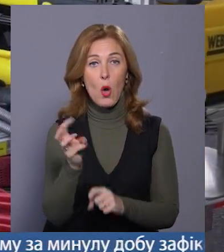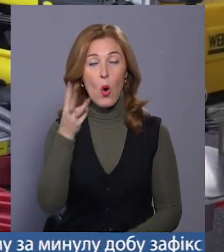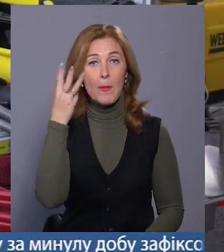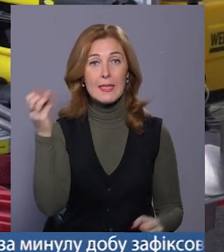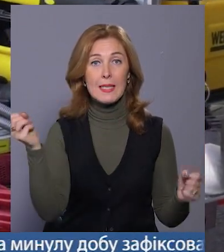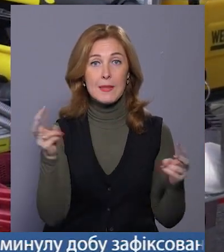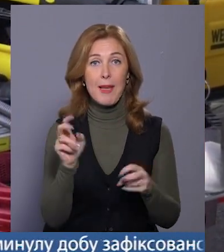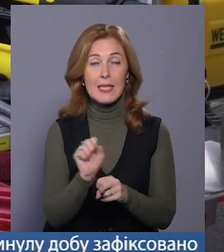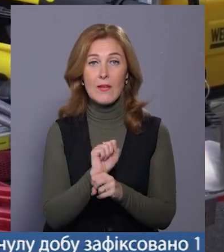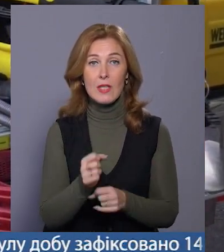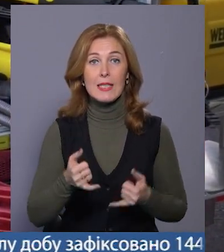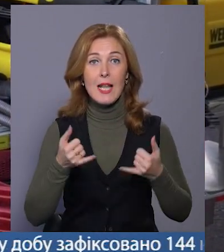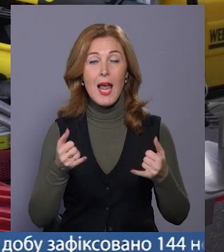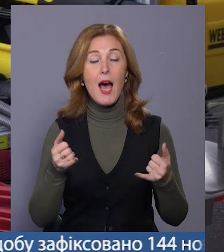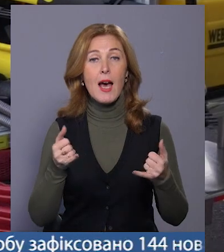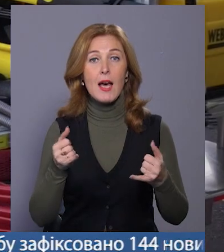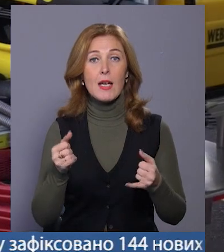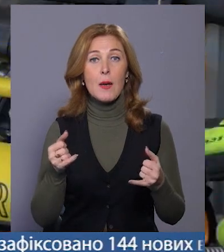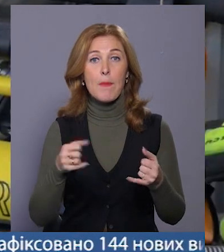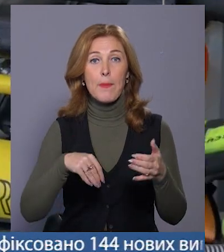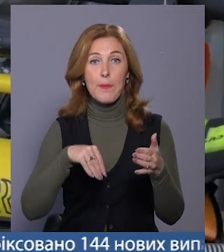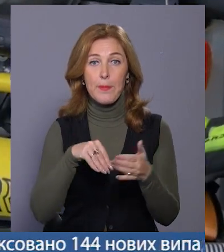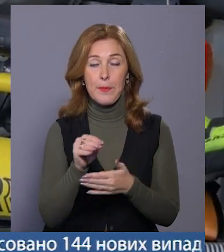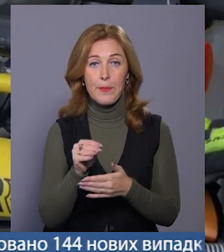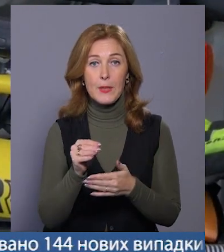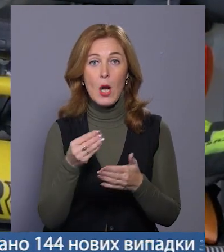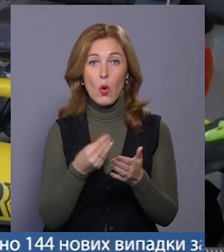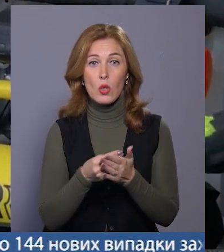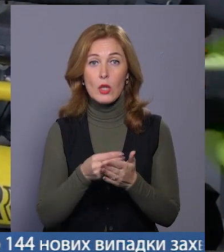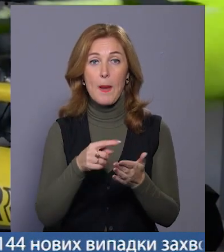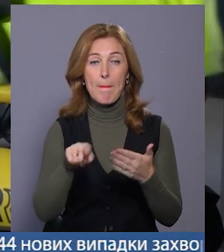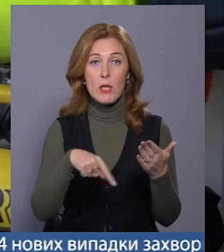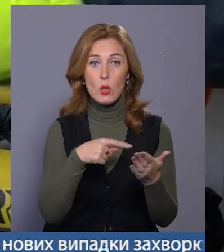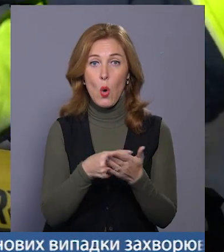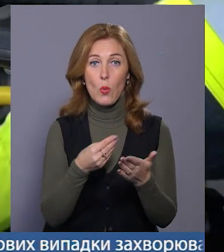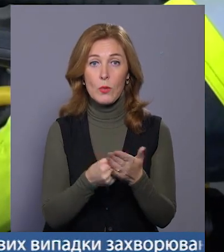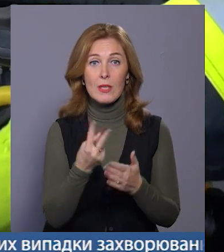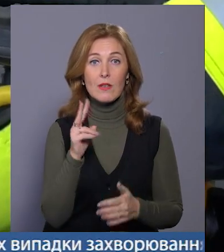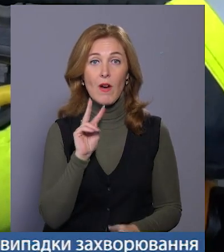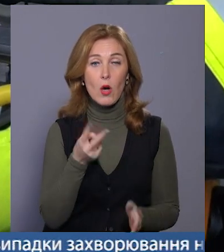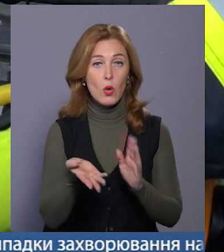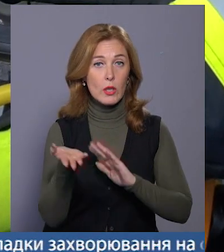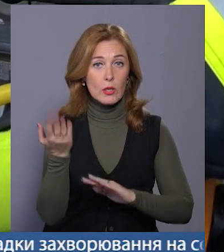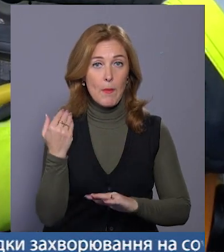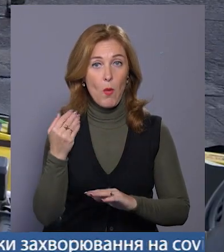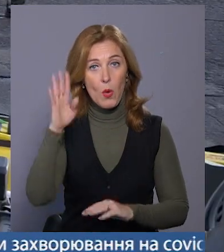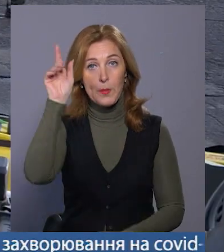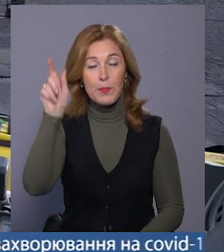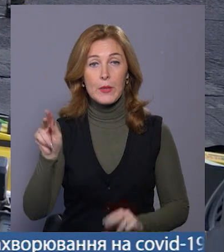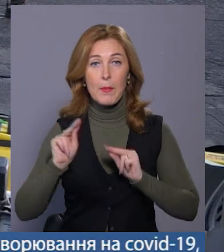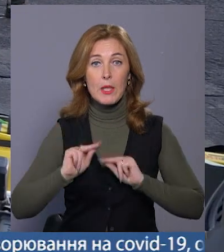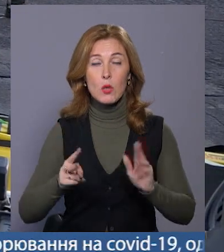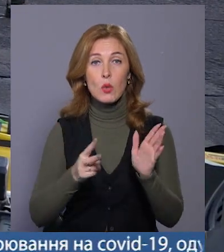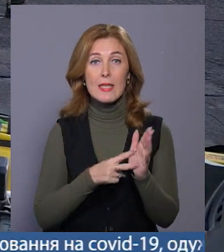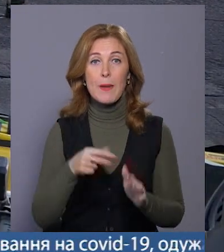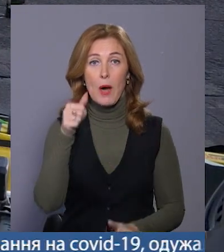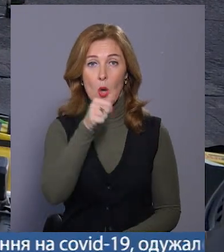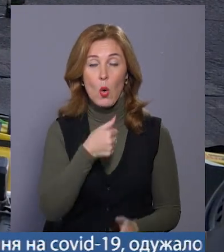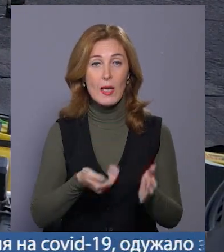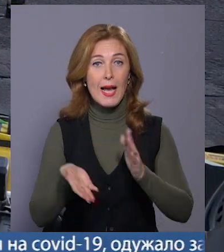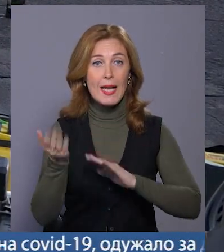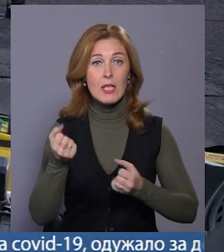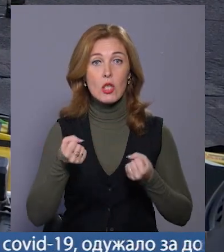спецавтівку для надзвичайників придбали за кошти з міського бюджету 2 роки тому. Водій Дмитро Мельник працює в ДСНС уже 7 років. Раніше